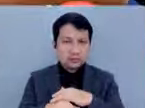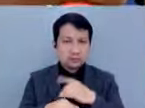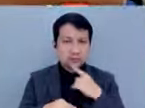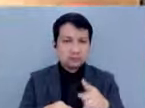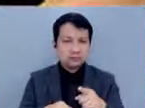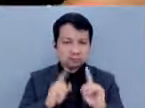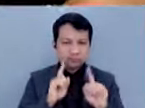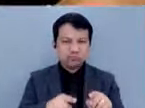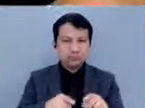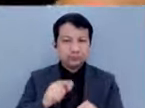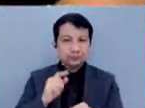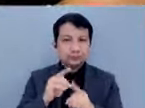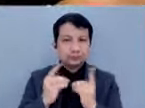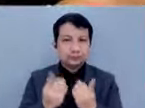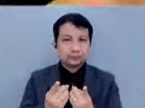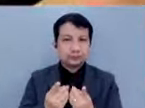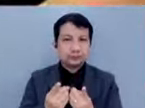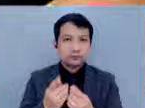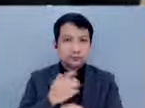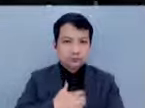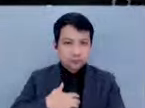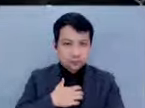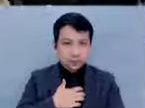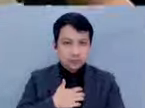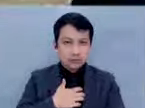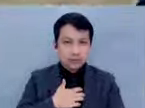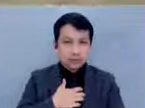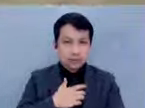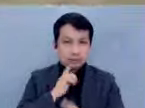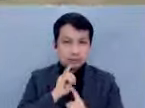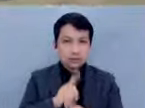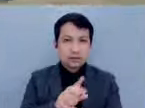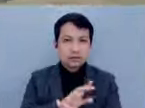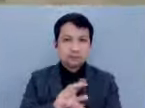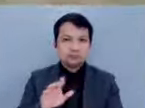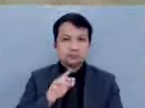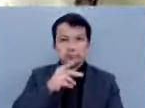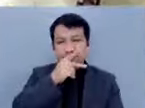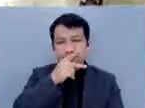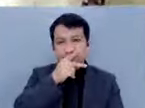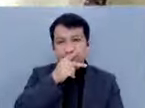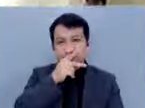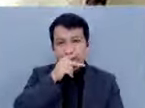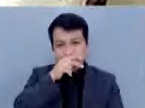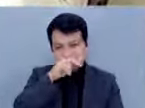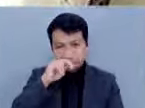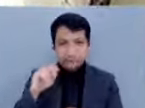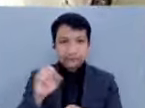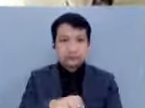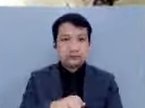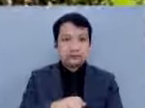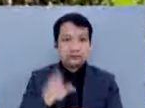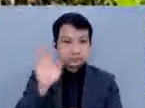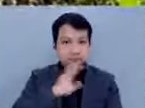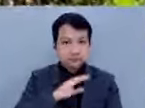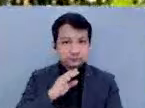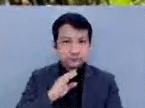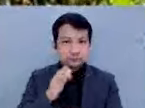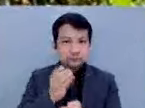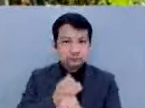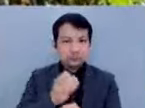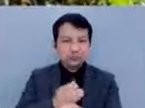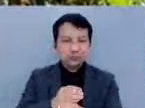ehensya, rumisponde lang sila sa isang reklamo at hindi private property ang pinagtambakan ng mga tanim at sirang kotse. Sa